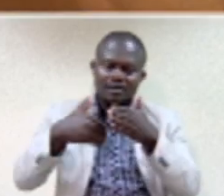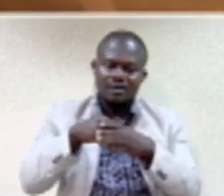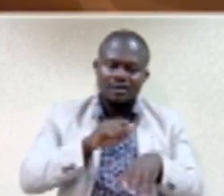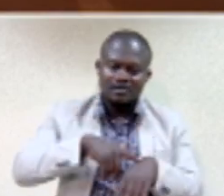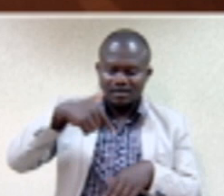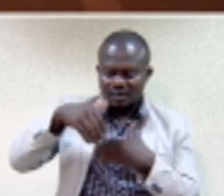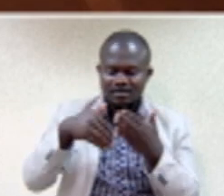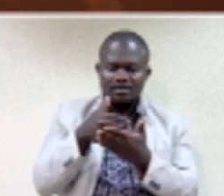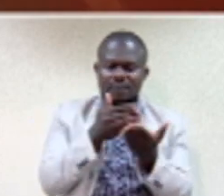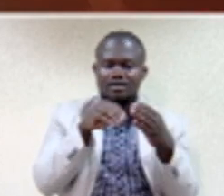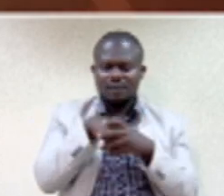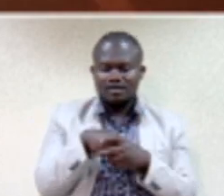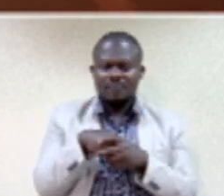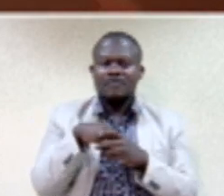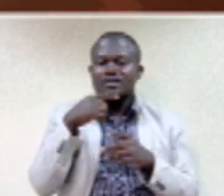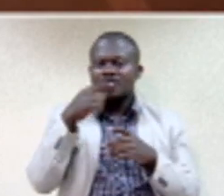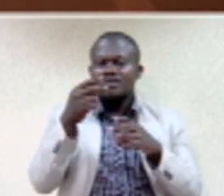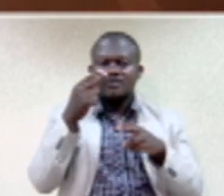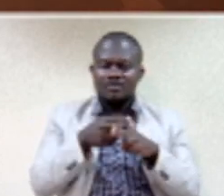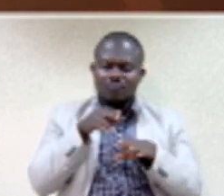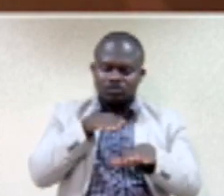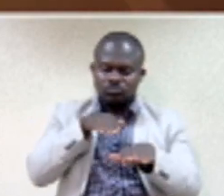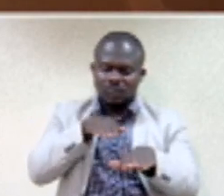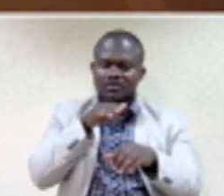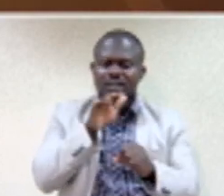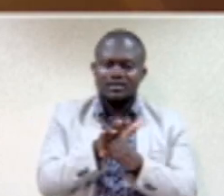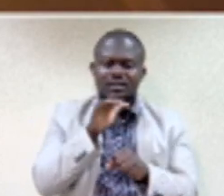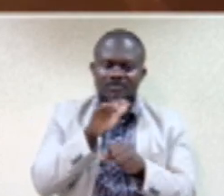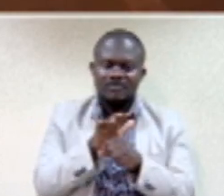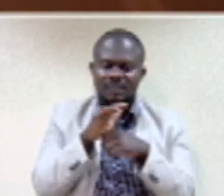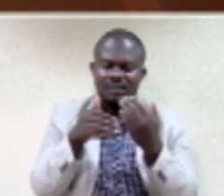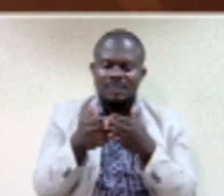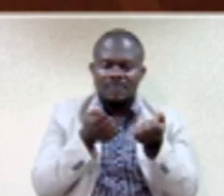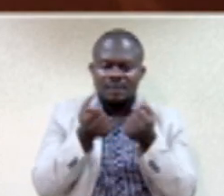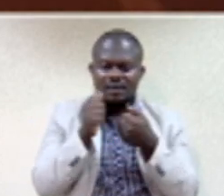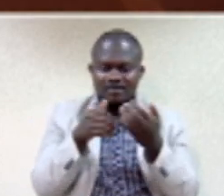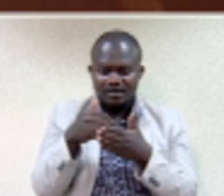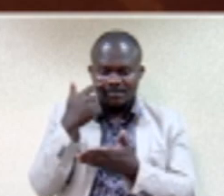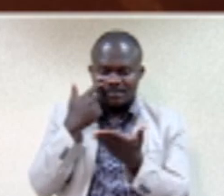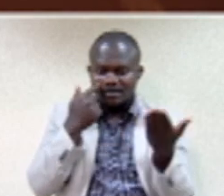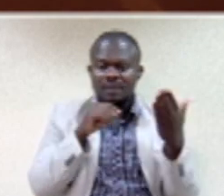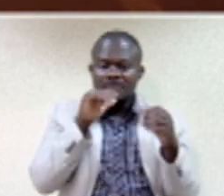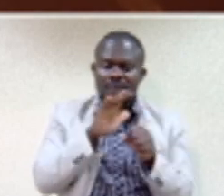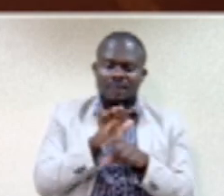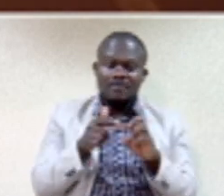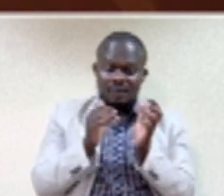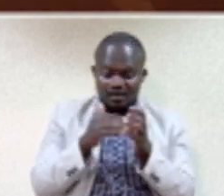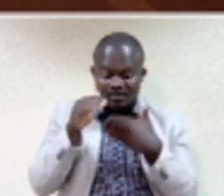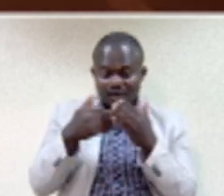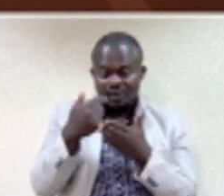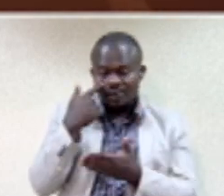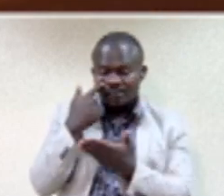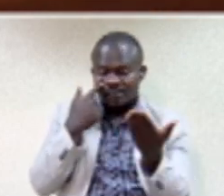moya harimo icyo navuga cyitwambutse yaje wenda idakabije kubera ko n'imodoka cyangwa inyabiziga ubwabyo ntabwo aba ari byinshi ariko ubona neza